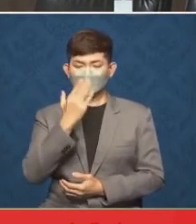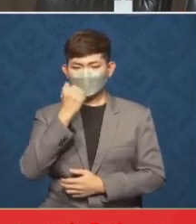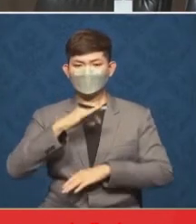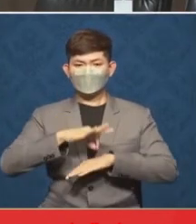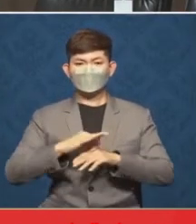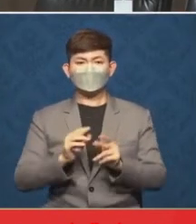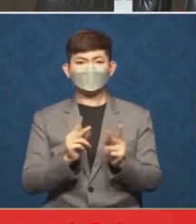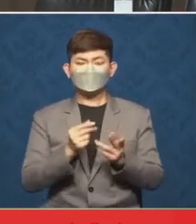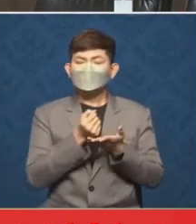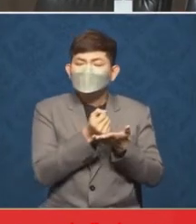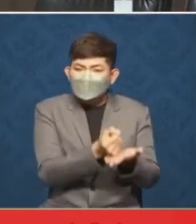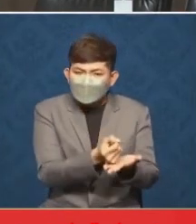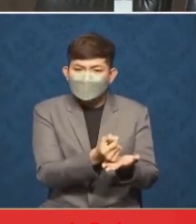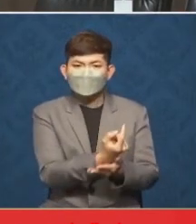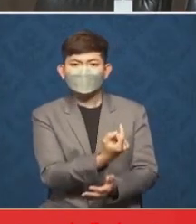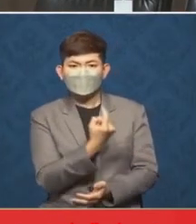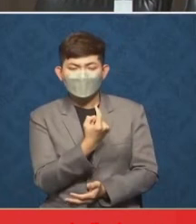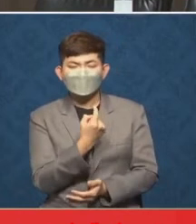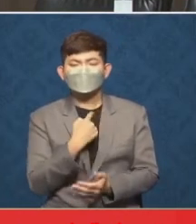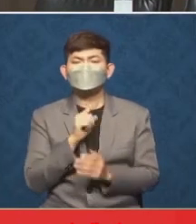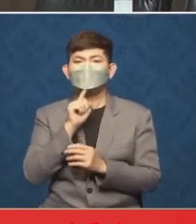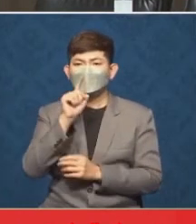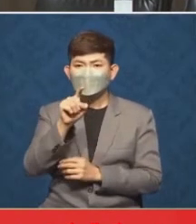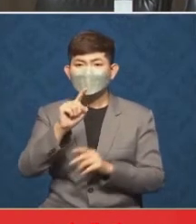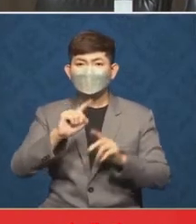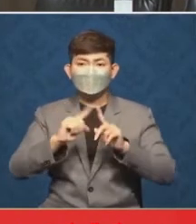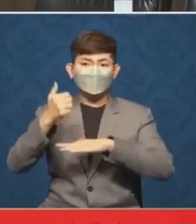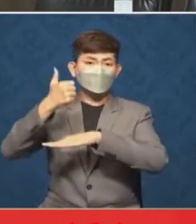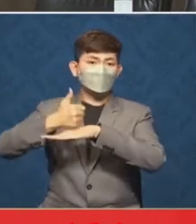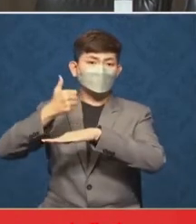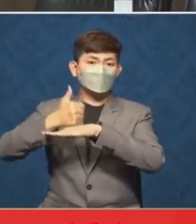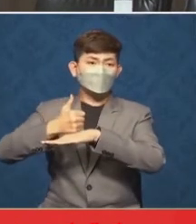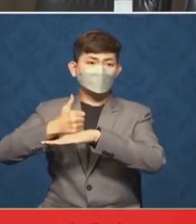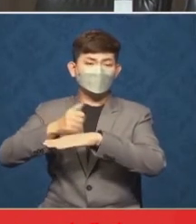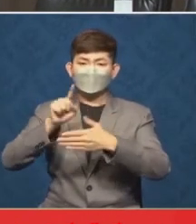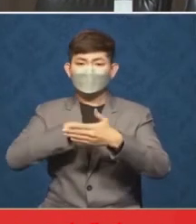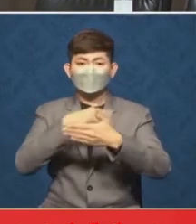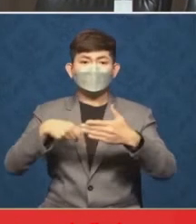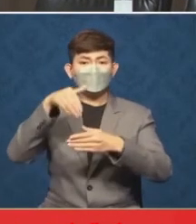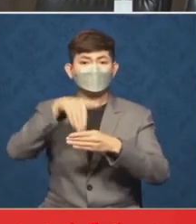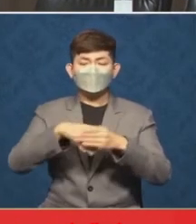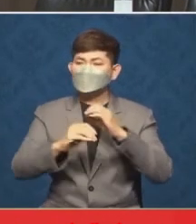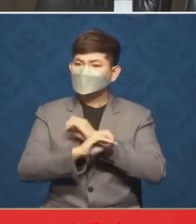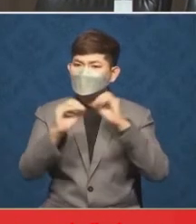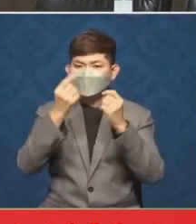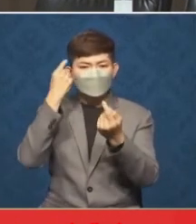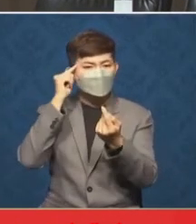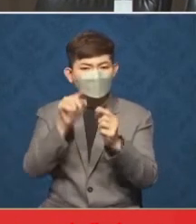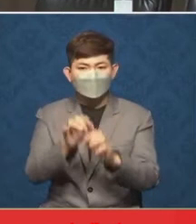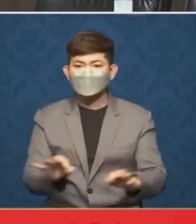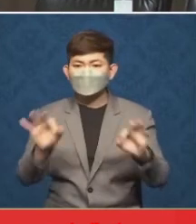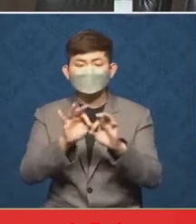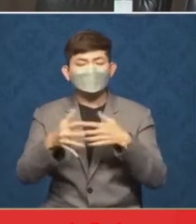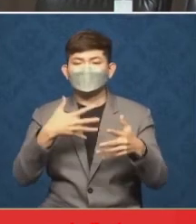าแต่ในเมื่อท่านรัฐมนตรีที่ไม่เคยเลือกตั้งอ่ะเขาไม่ให้ความสำคัญไม่เป็นไรครับวันนี้แต่พรร